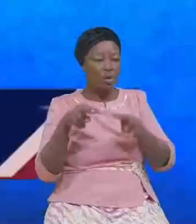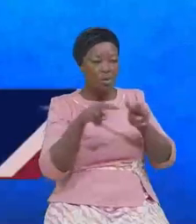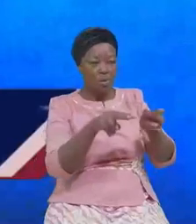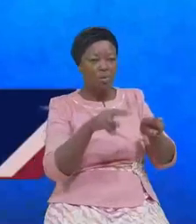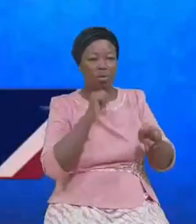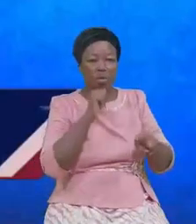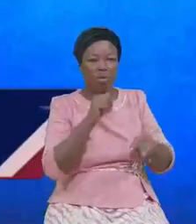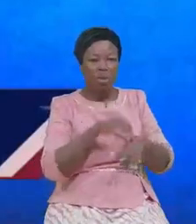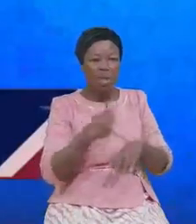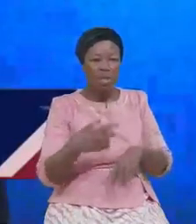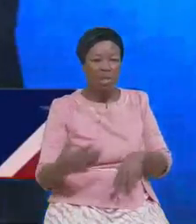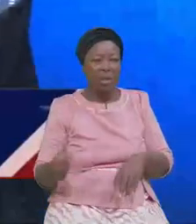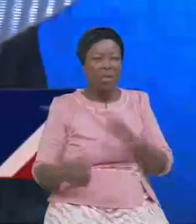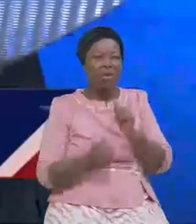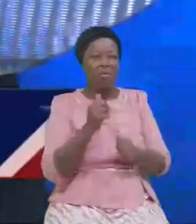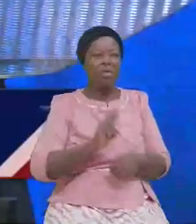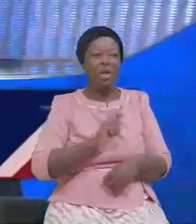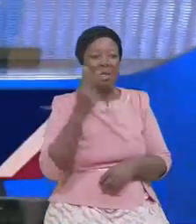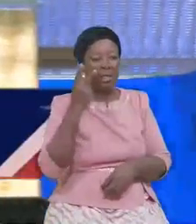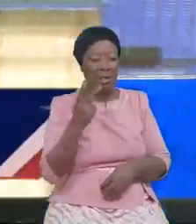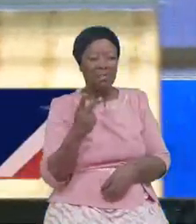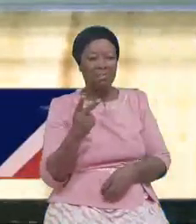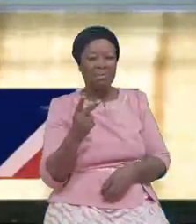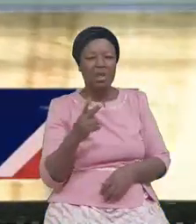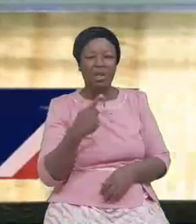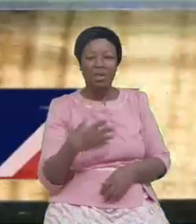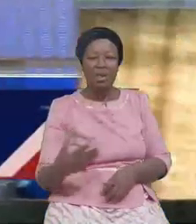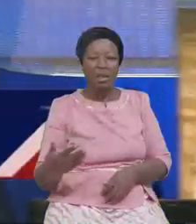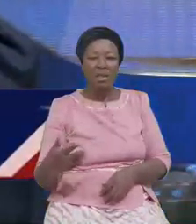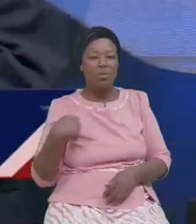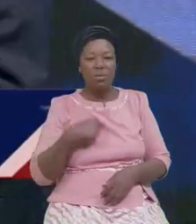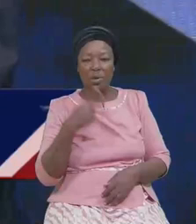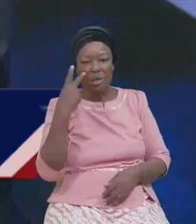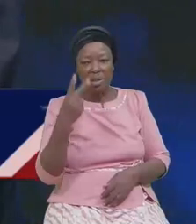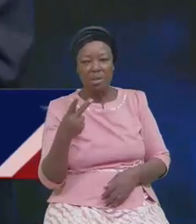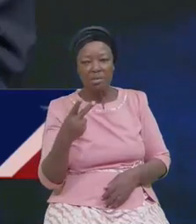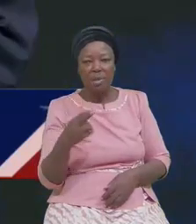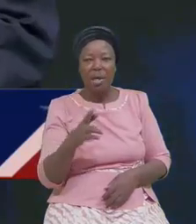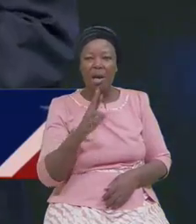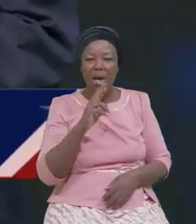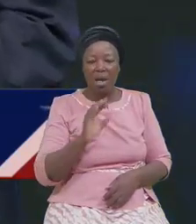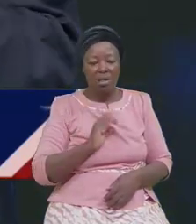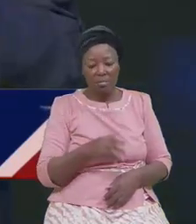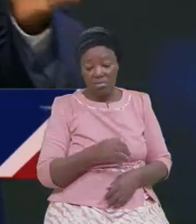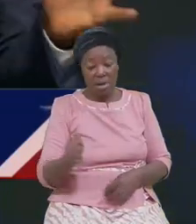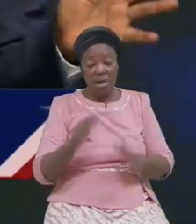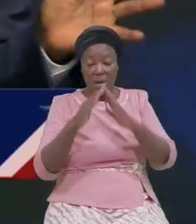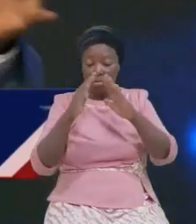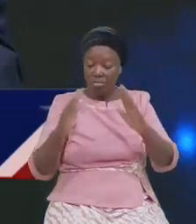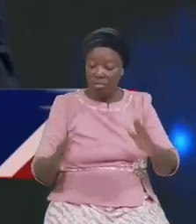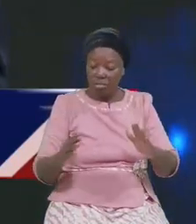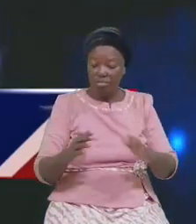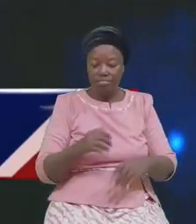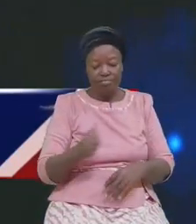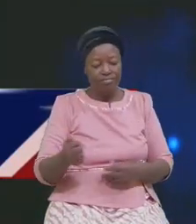Il dit, parce que nous ne regardons point aux choses visibles, mais à celles qui sont invisibles.